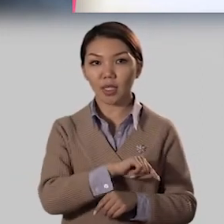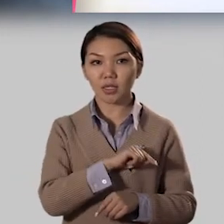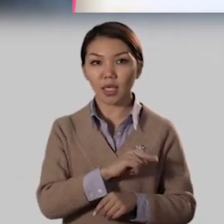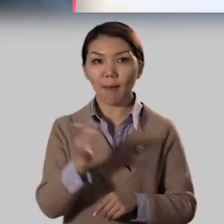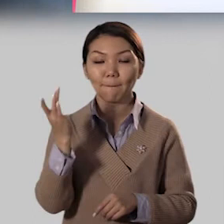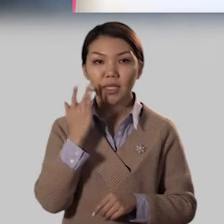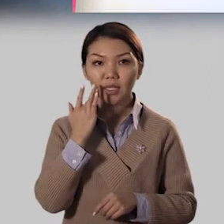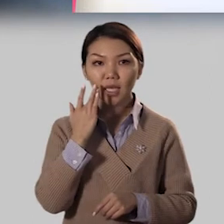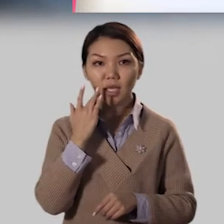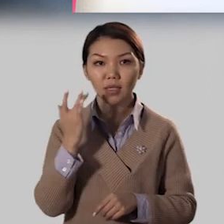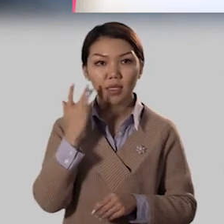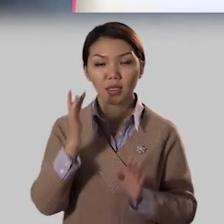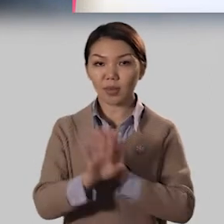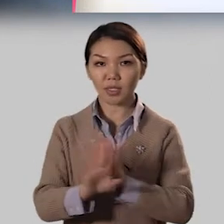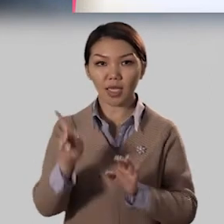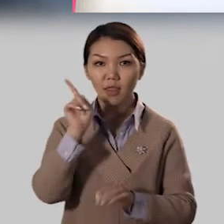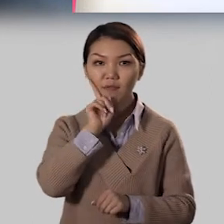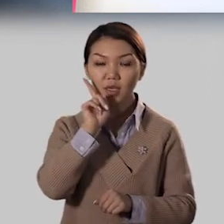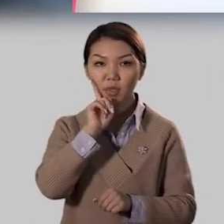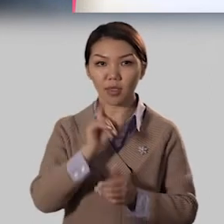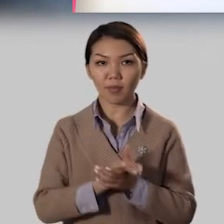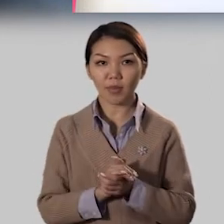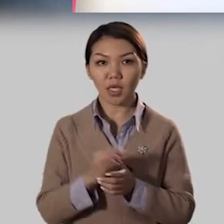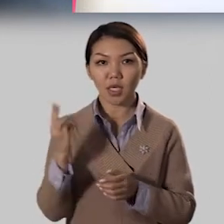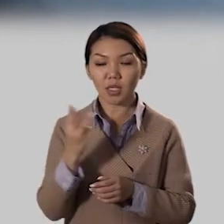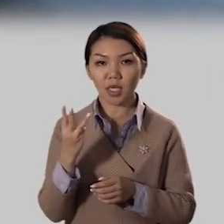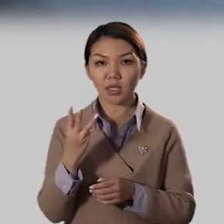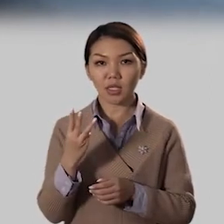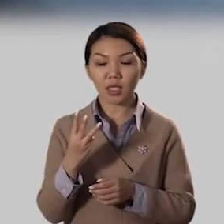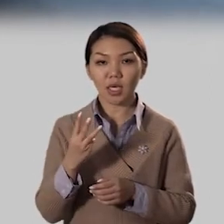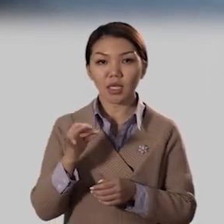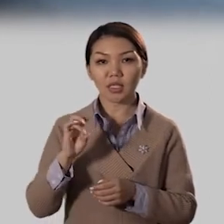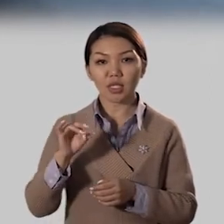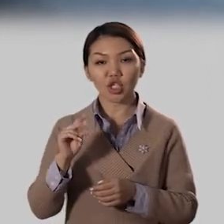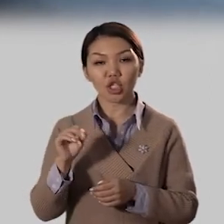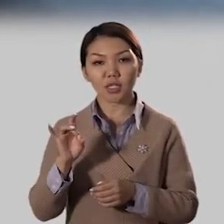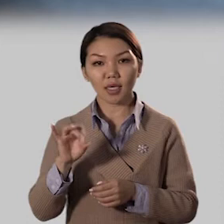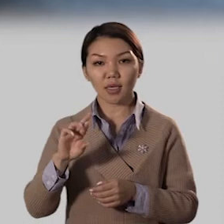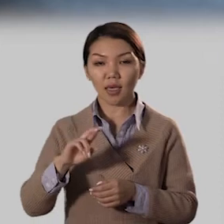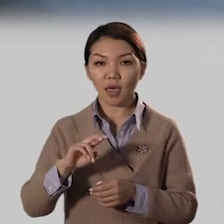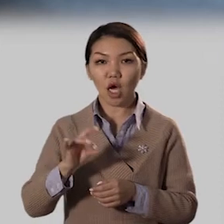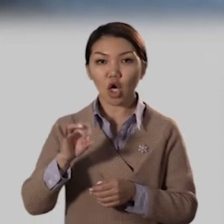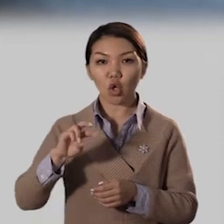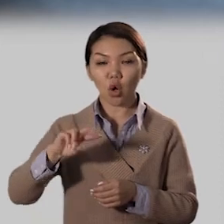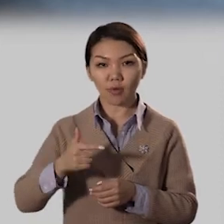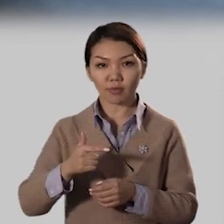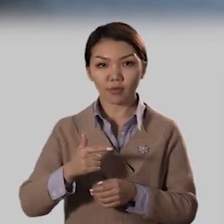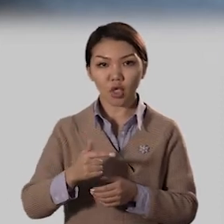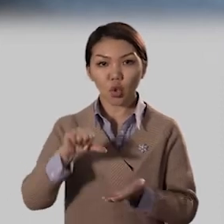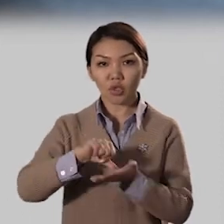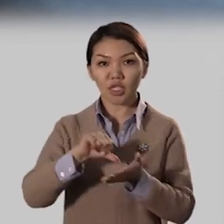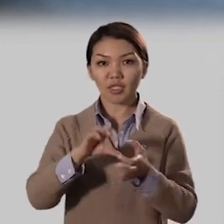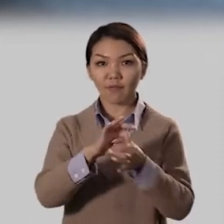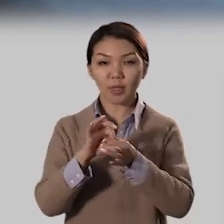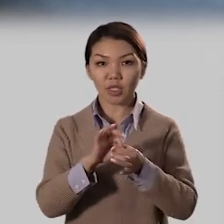непостоянные третье синтаксическая роль определим постоянные морфологические признаки имен